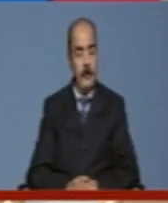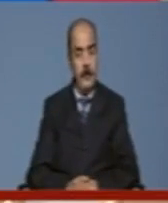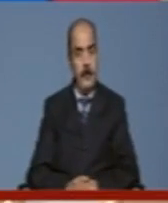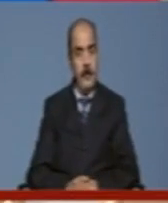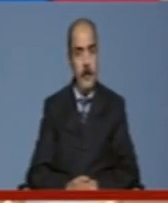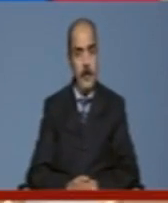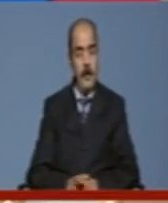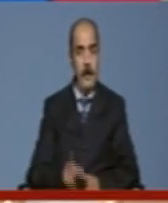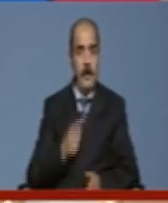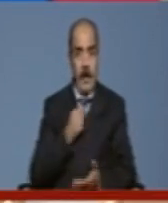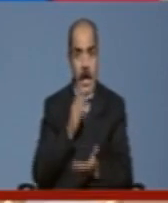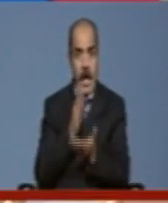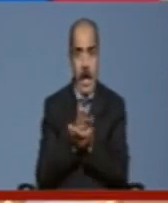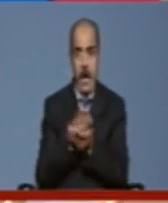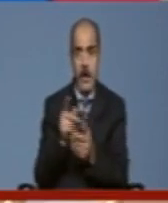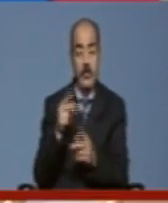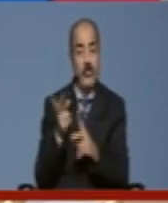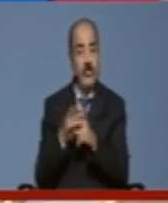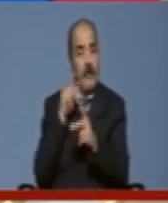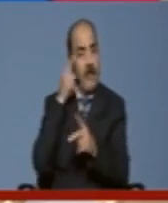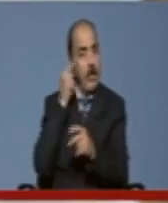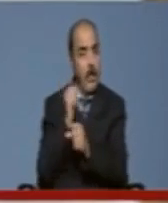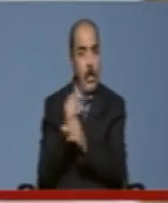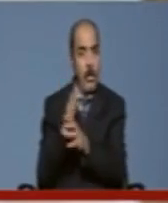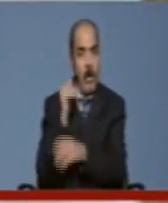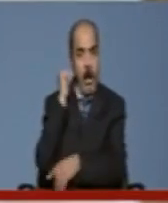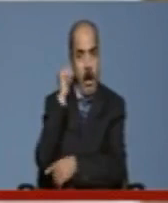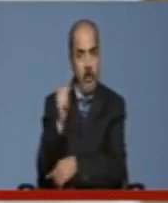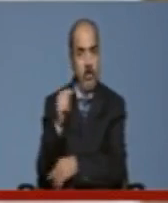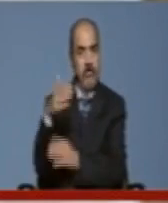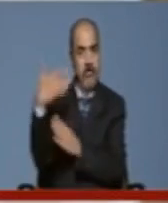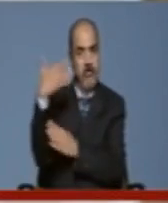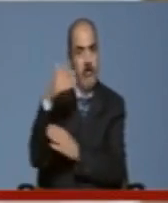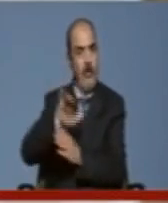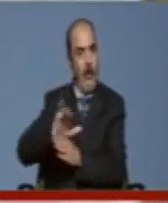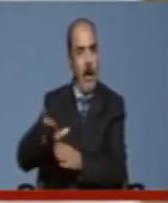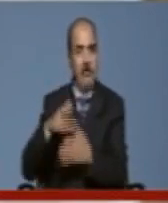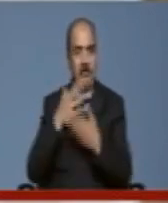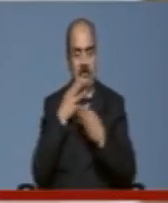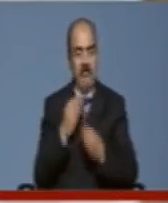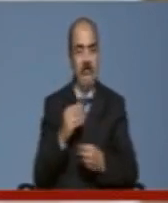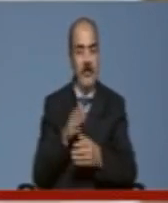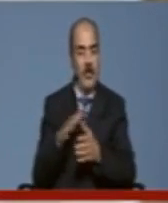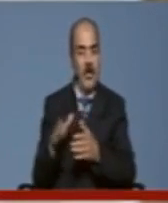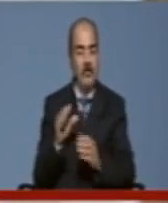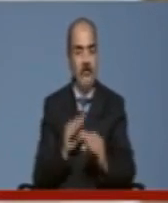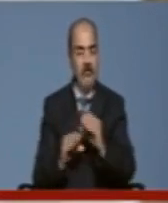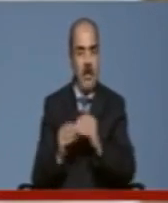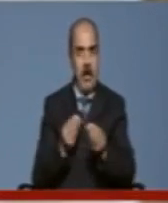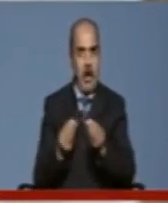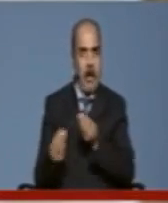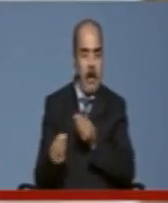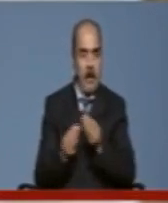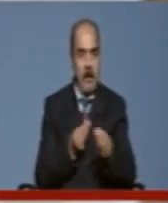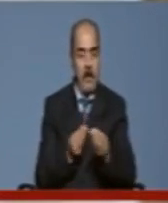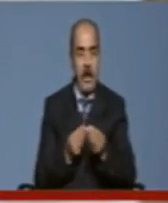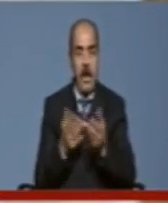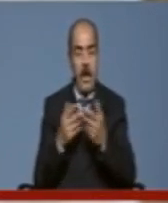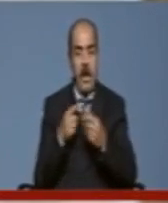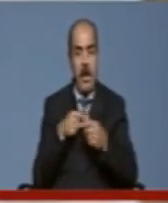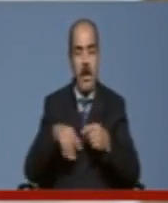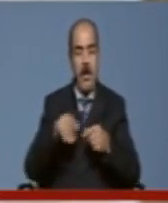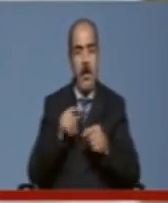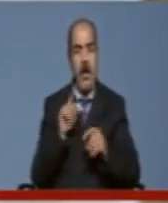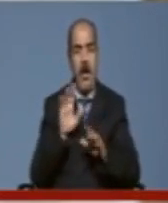الحق المشروع للشعب الفلسطيني في دولة وفي حل سياسي. كان عدد